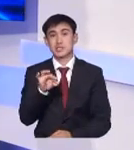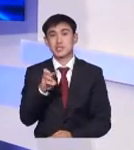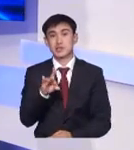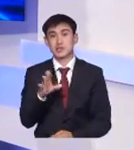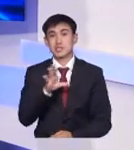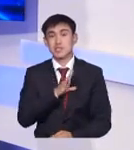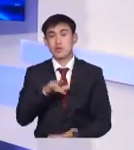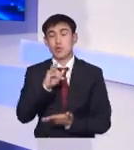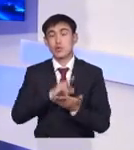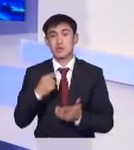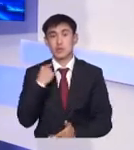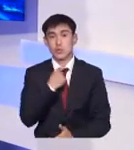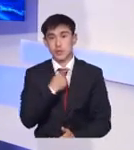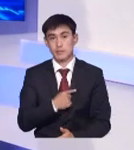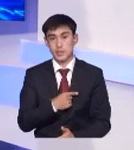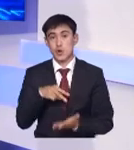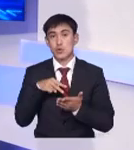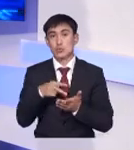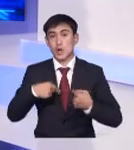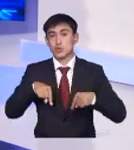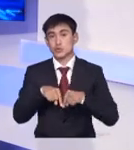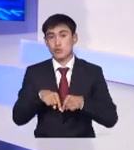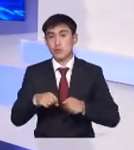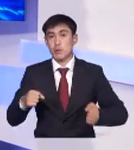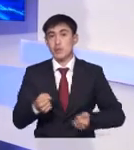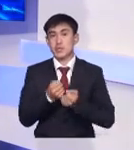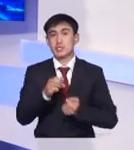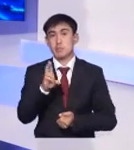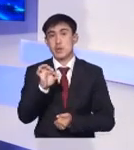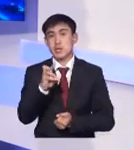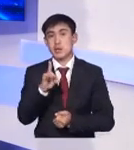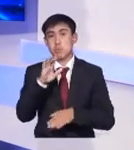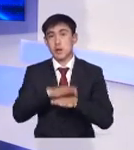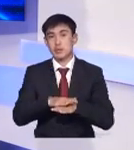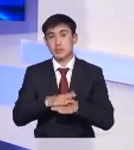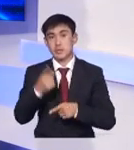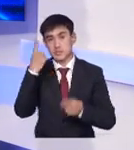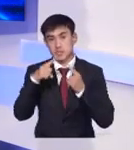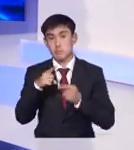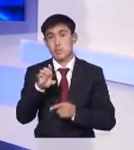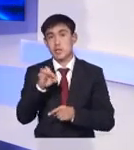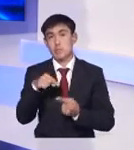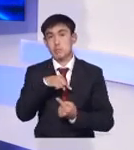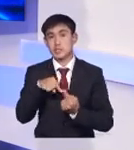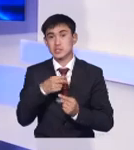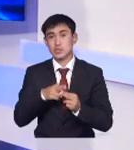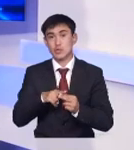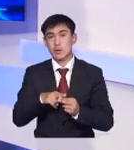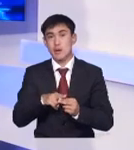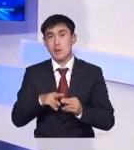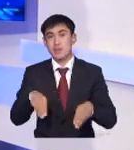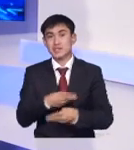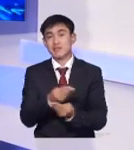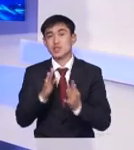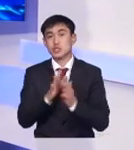состоялся в городе талган тур был организован при поддержке Береке банк по инициативе Береке бизнес который